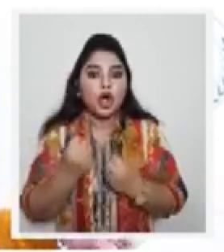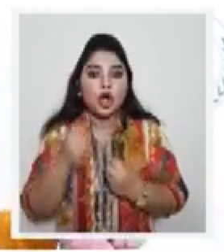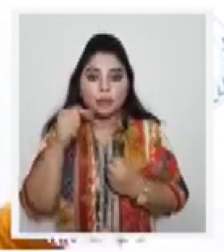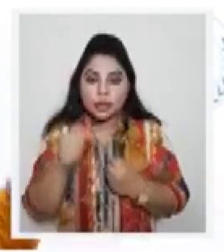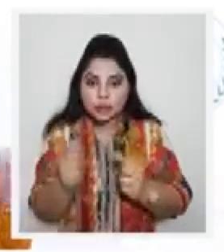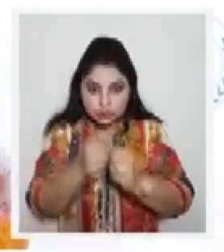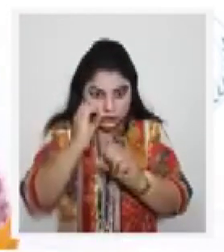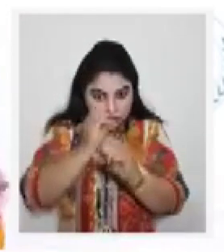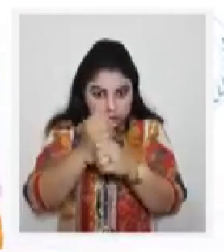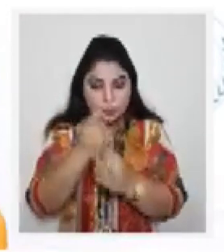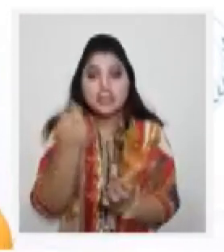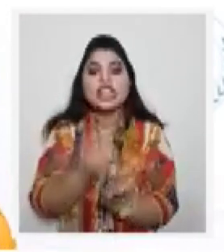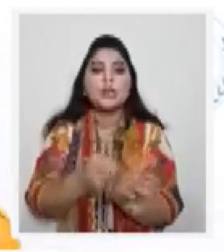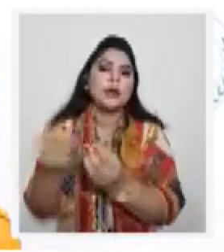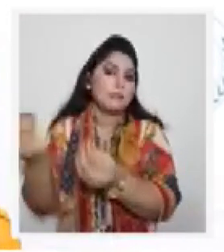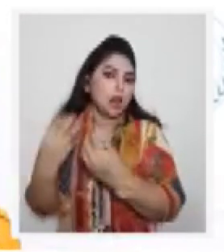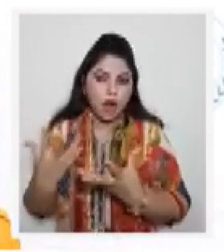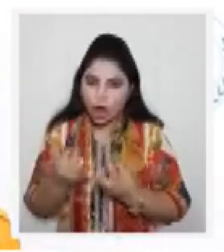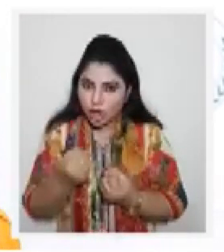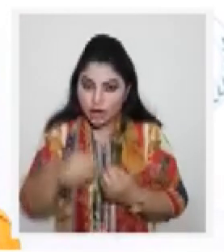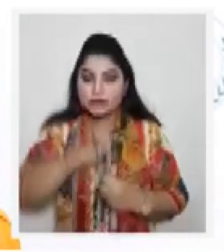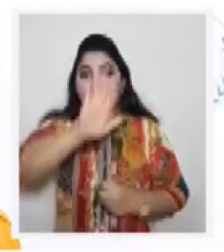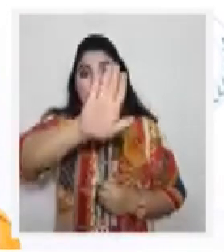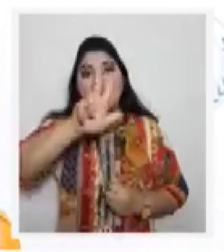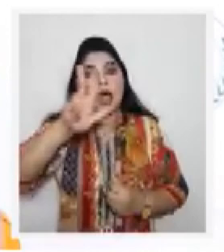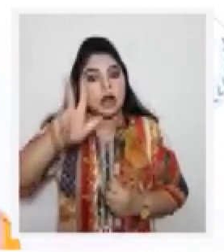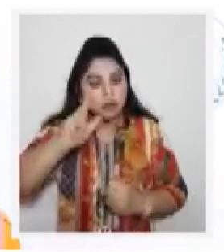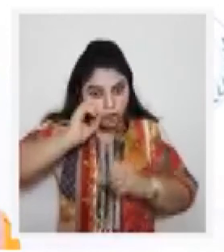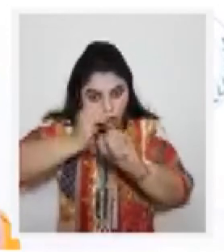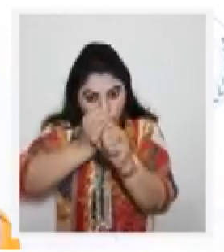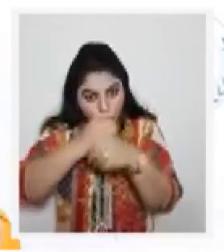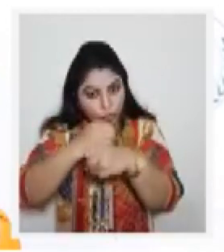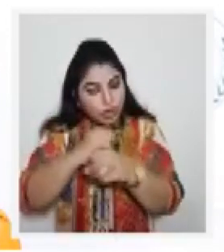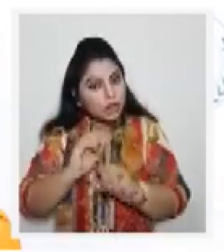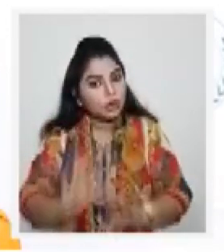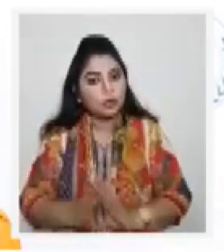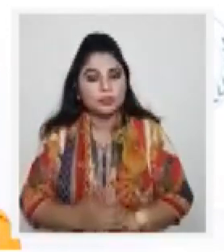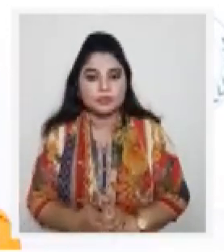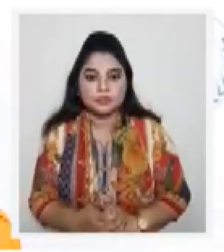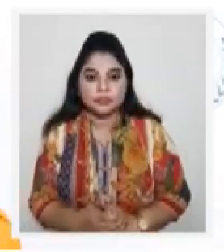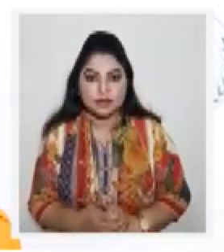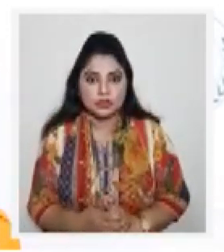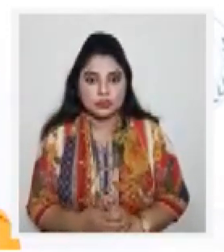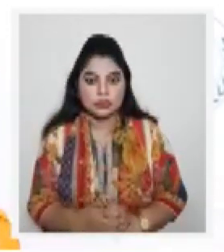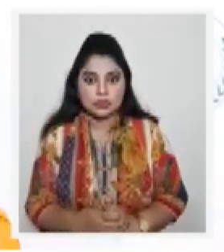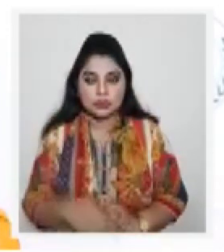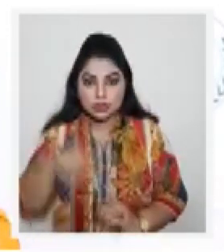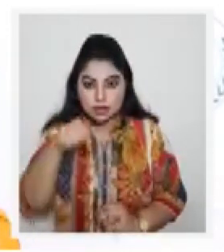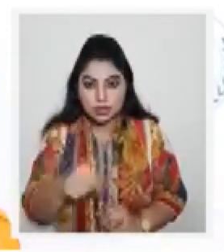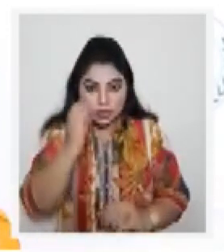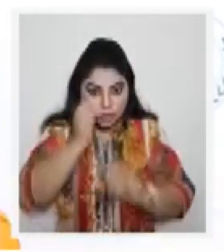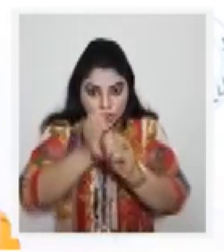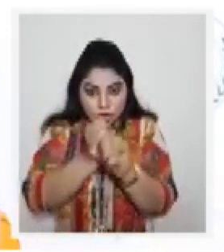2টি স্বায়ত্তশাসিত প্রতিষ্ঠান, তারাও তাদের পরীক্ষার সংগ্রহ এবং নমুনা রিপোর্ট দেয়নি। কাজে আজকে 58টি